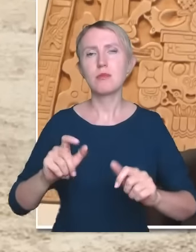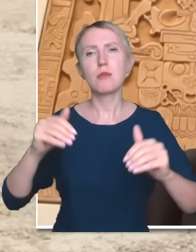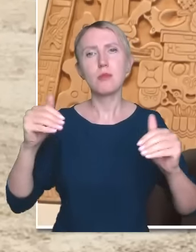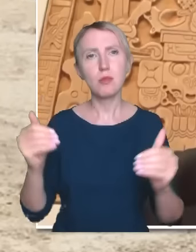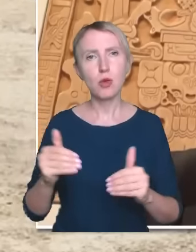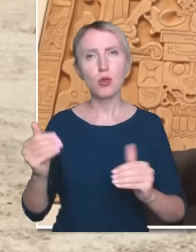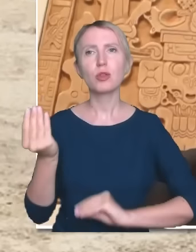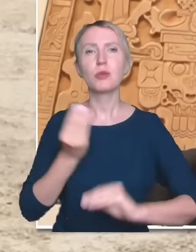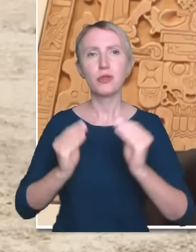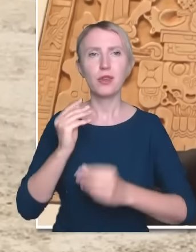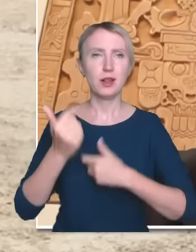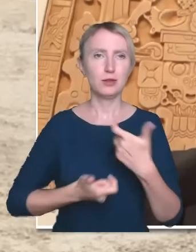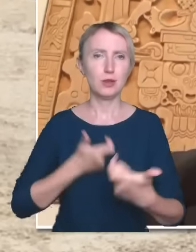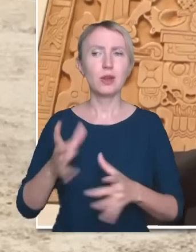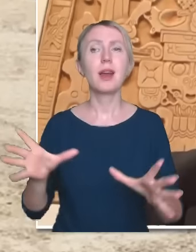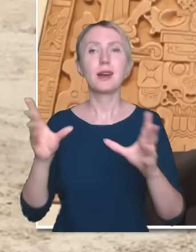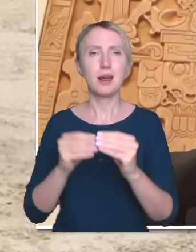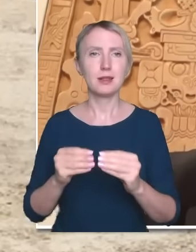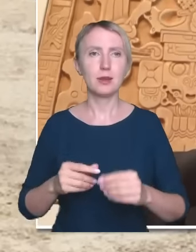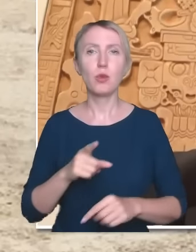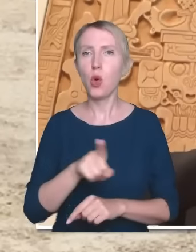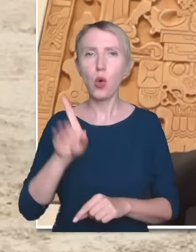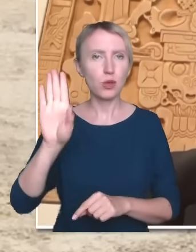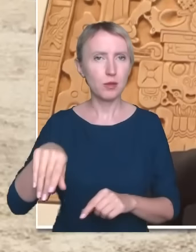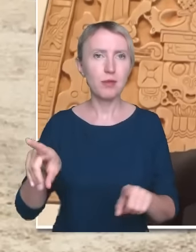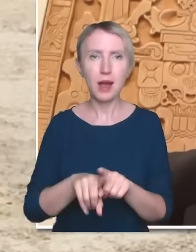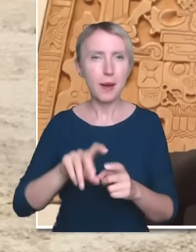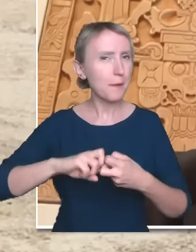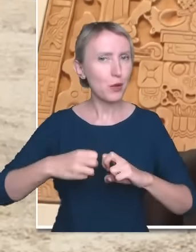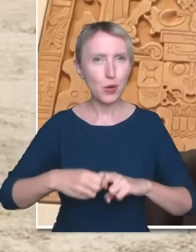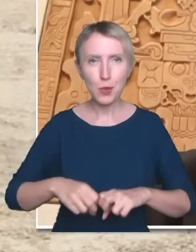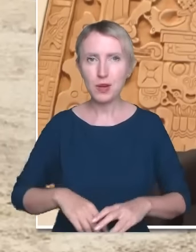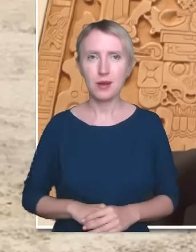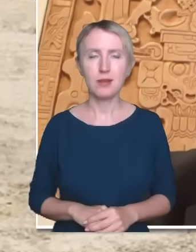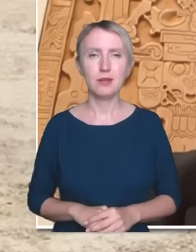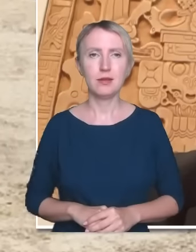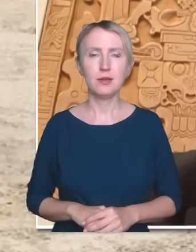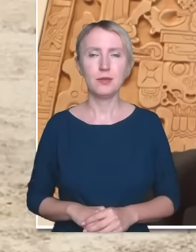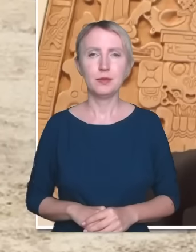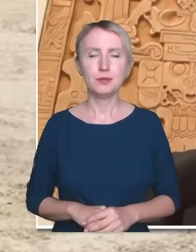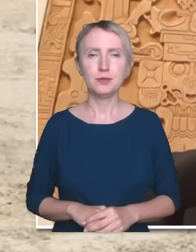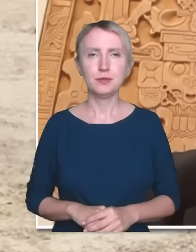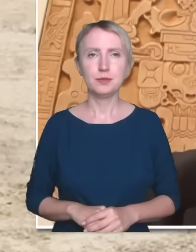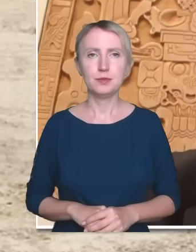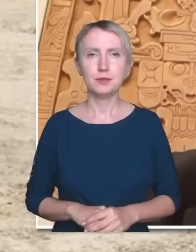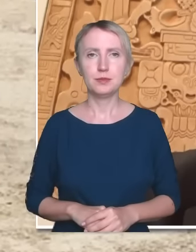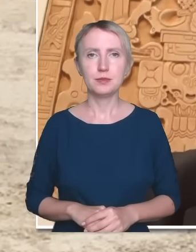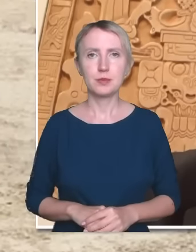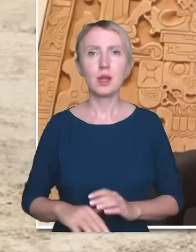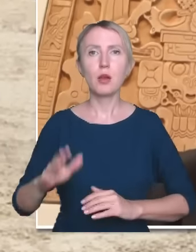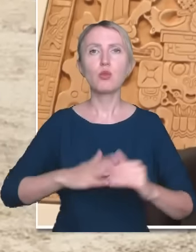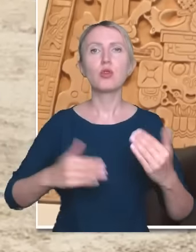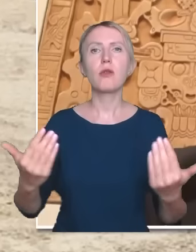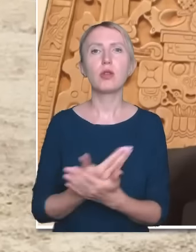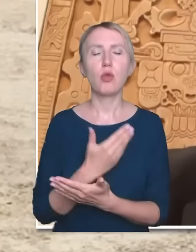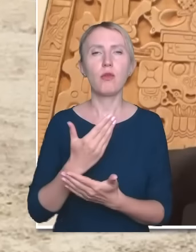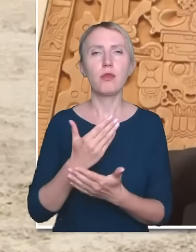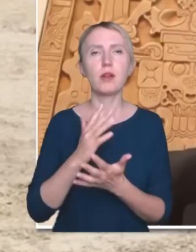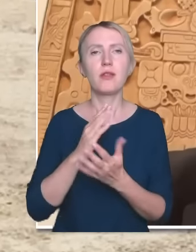wiele więcej razem, wspólnie. Oni też mają swoje kłopoty pod tym względem budowy tych nowych zdolności.